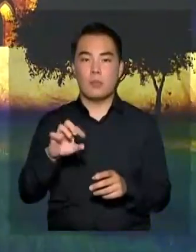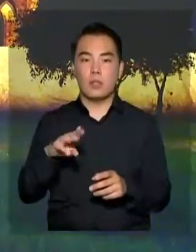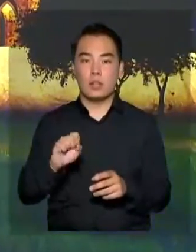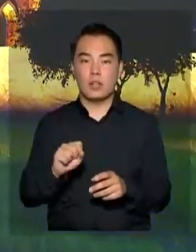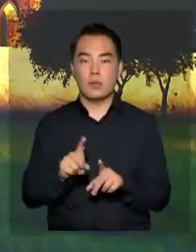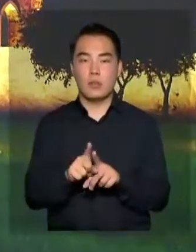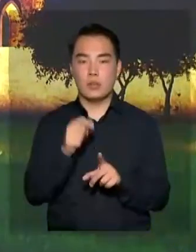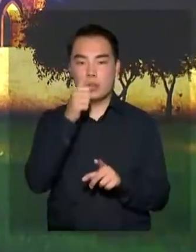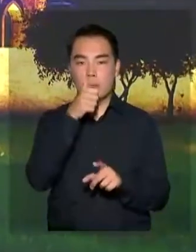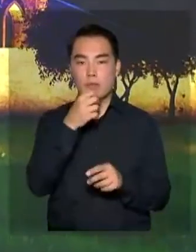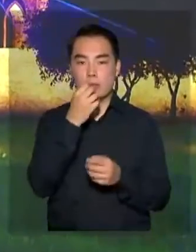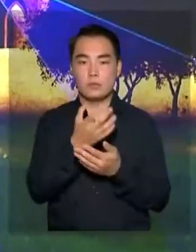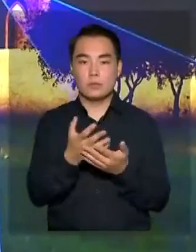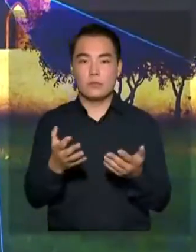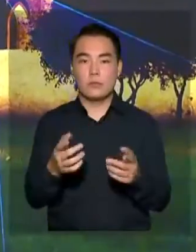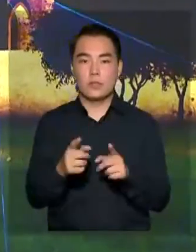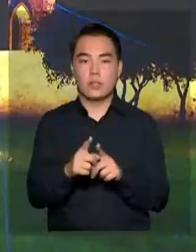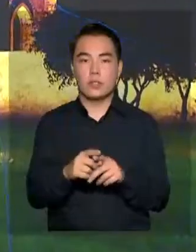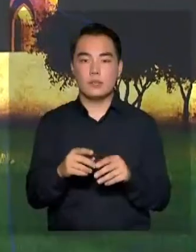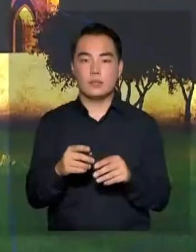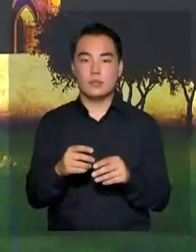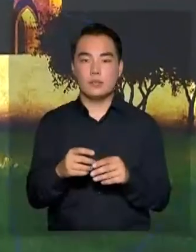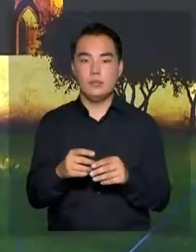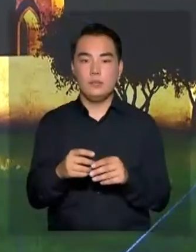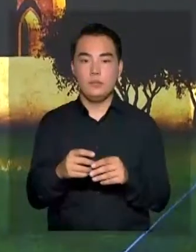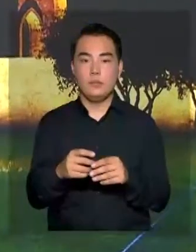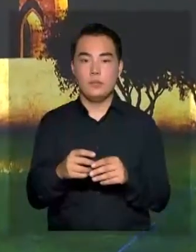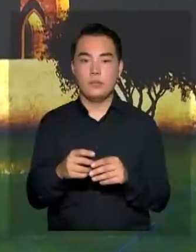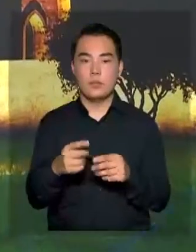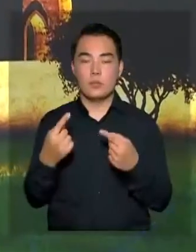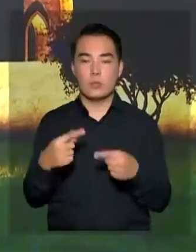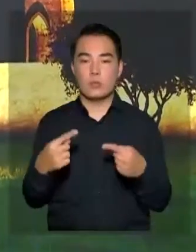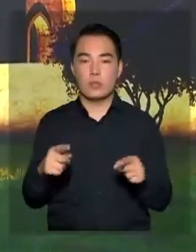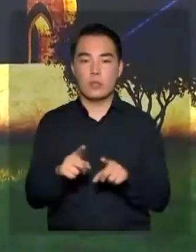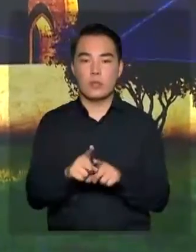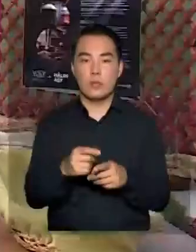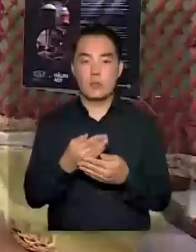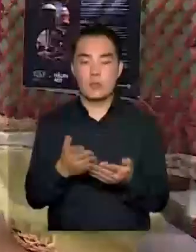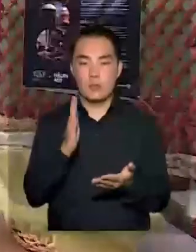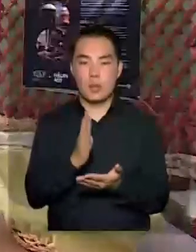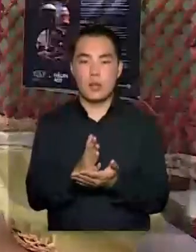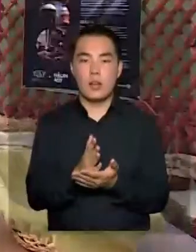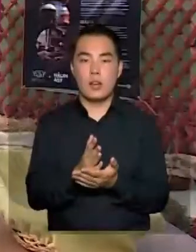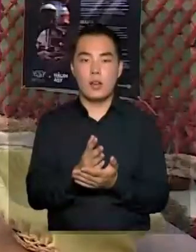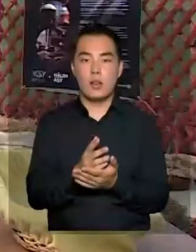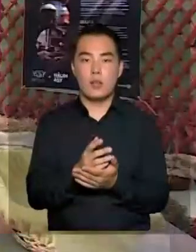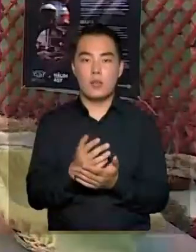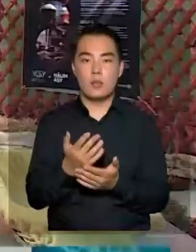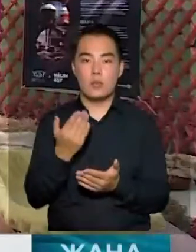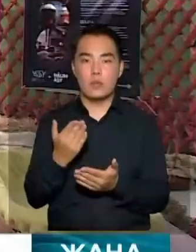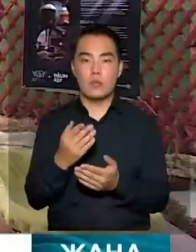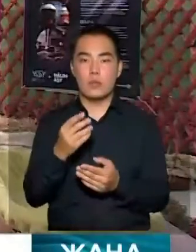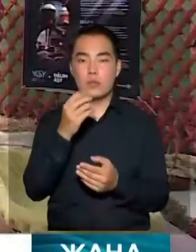тағам ертеректе егіншілікпен айналысқан шаруалар арасында кеңінен танымал болған. Сондай-ақ ол құдай асы ретінде